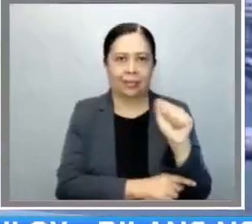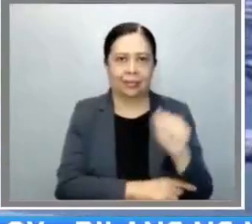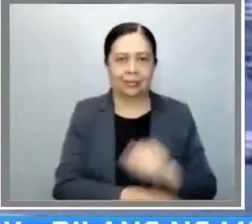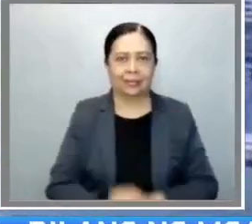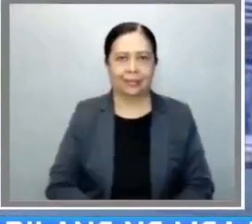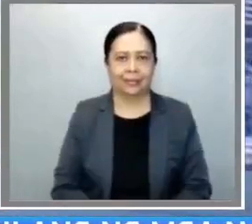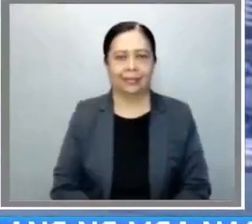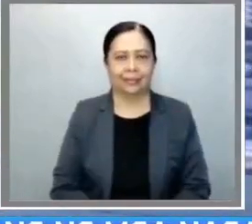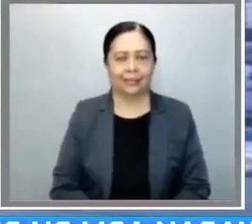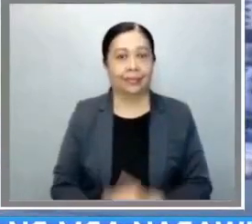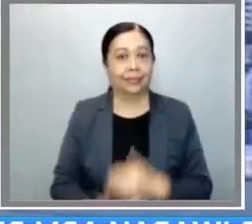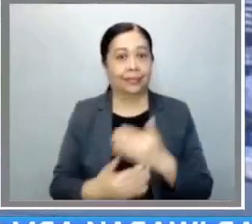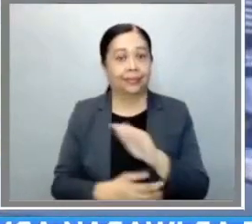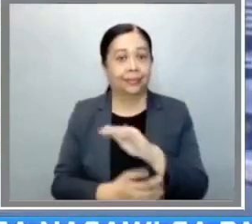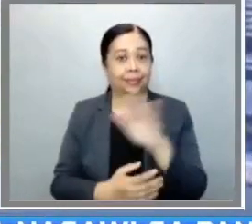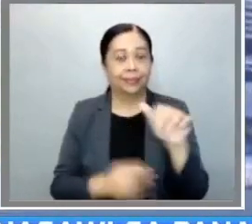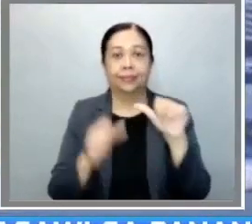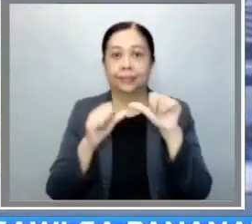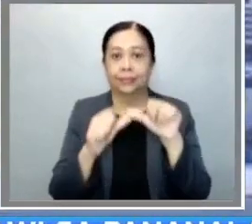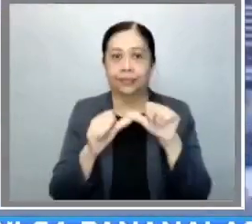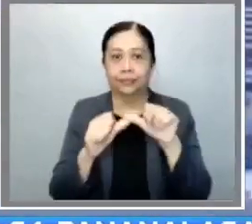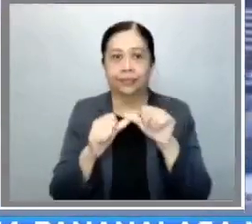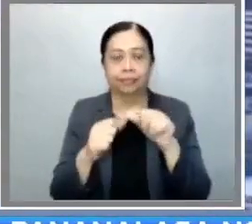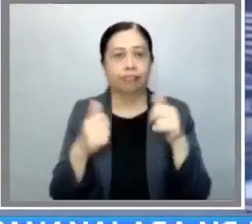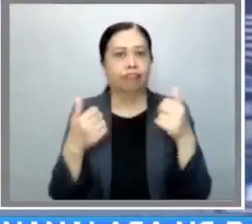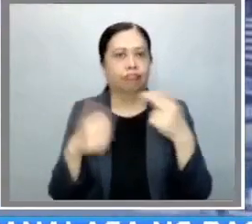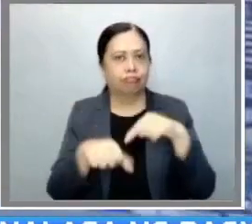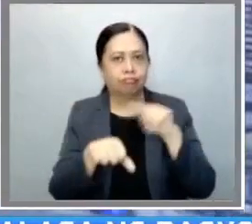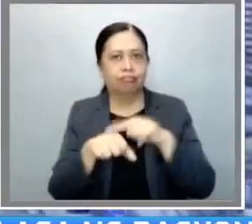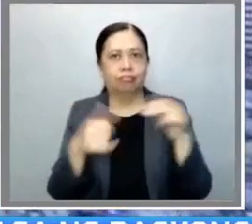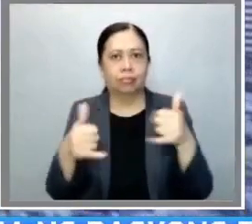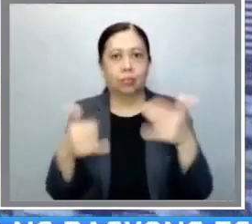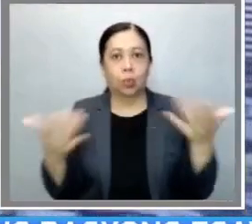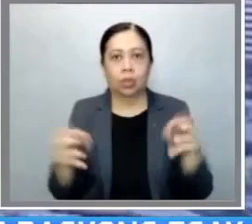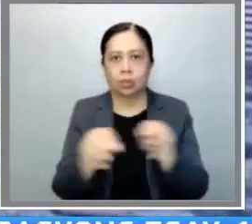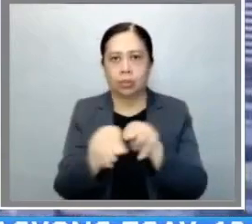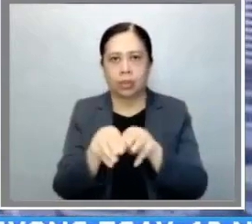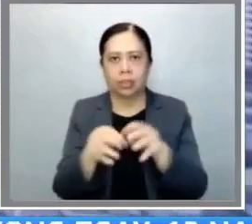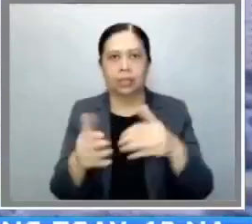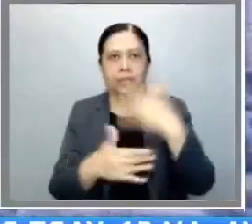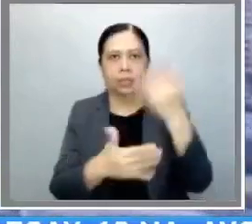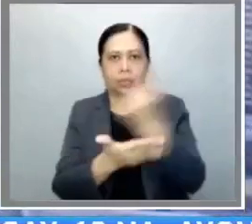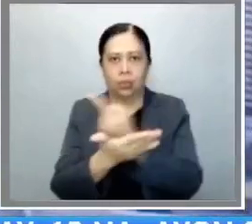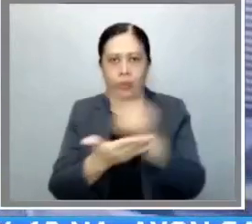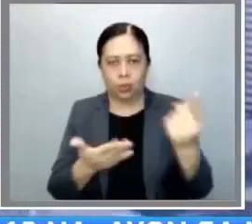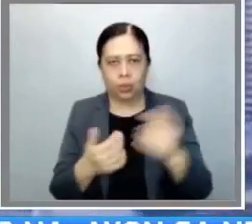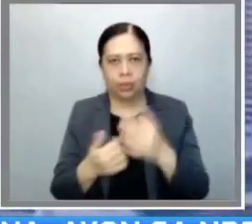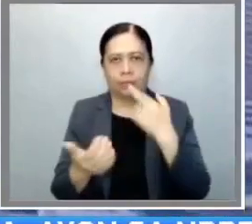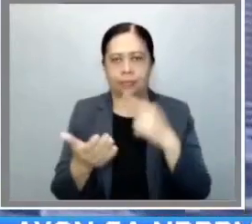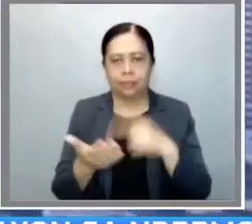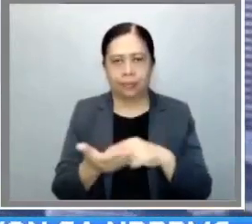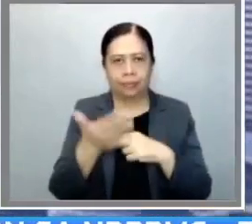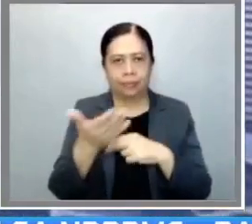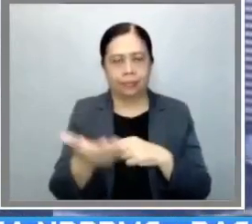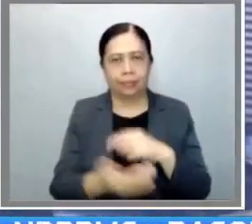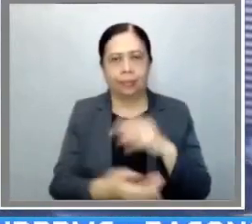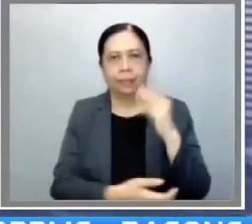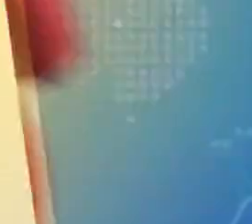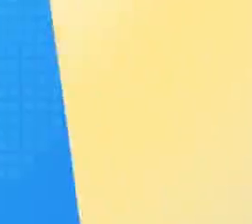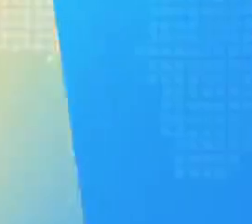Mga kapuso, tuloy na tuloy ang palarong pambansa sa Marikina sa susunod na linggo. May ulat on the spot si Marisol